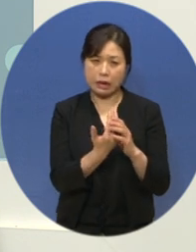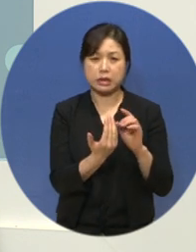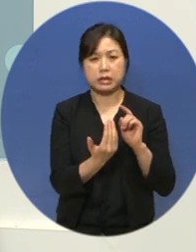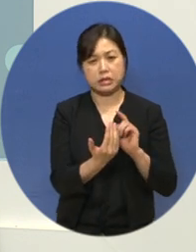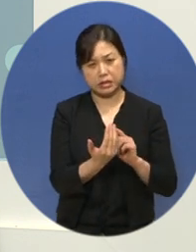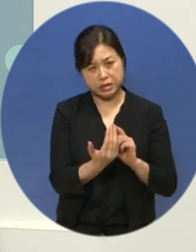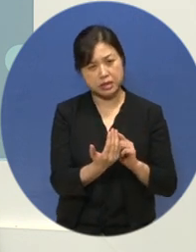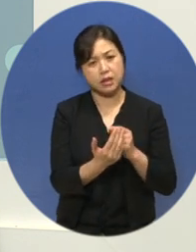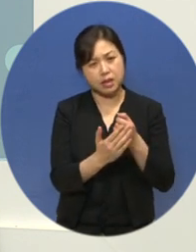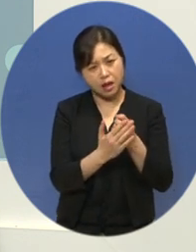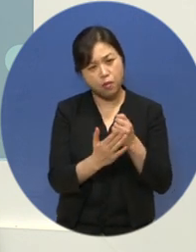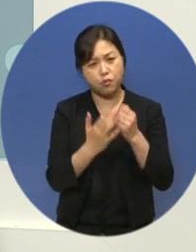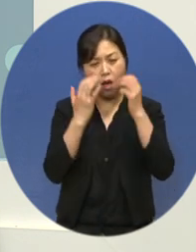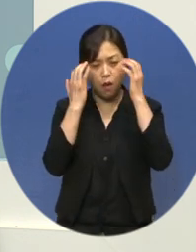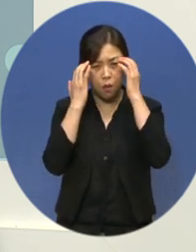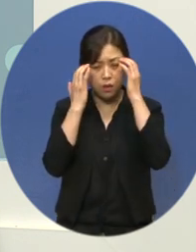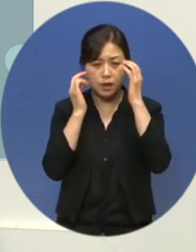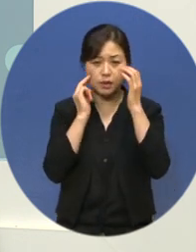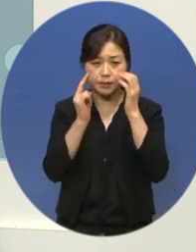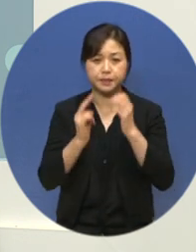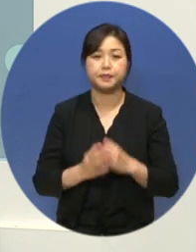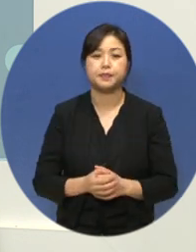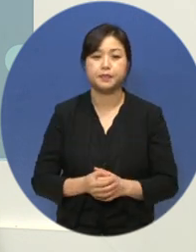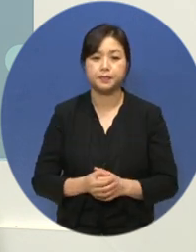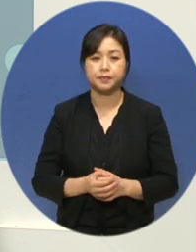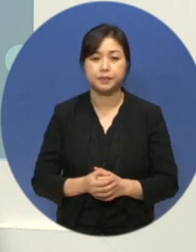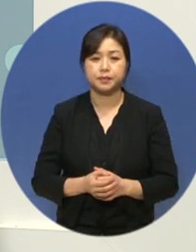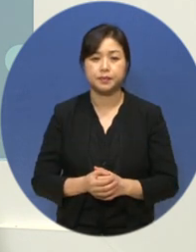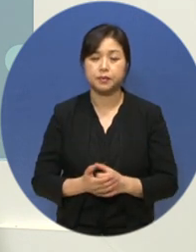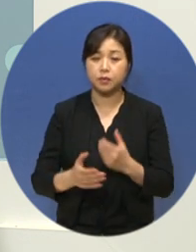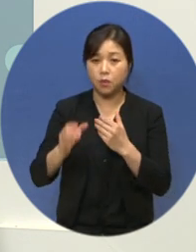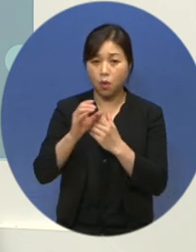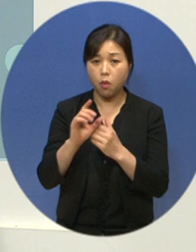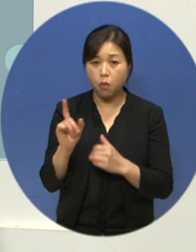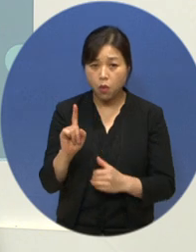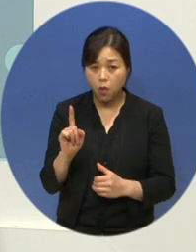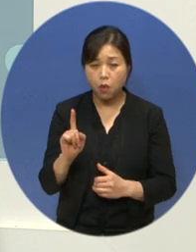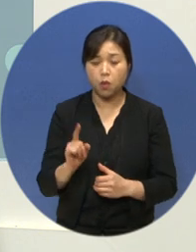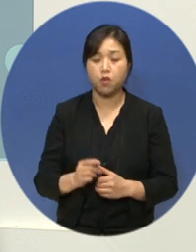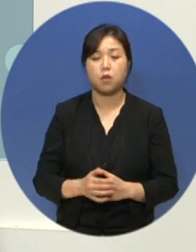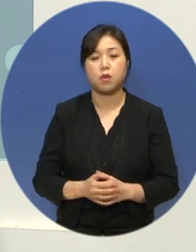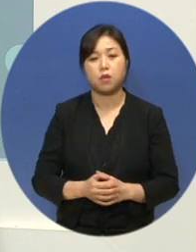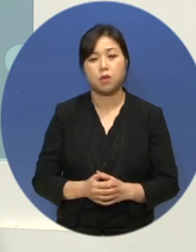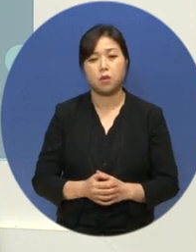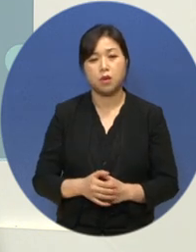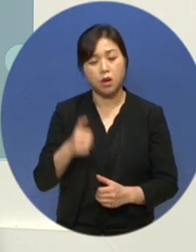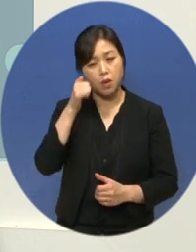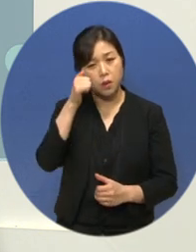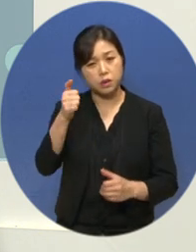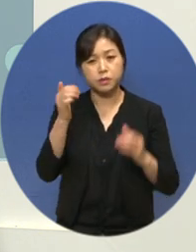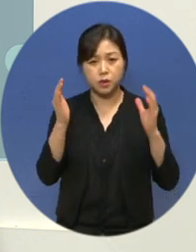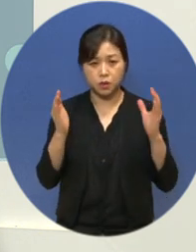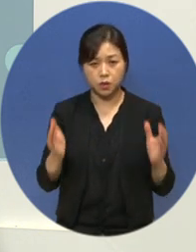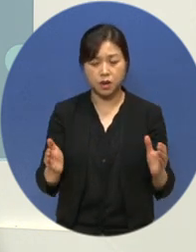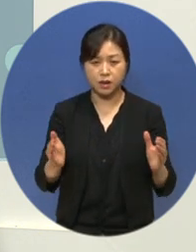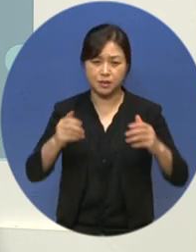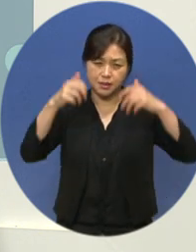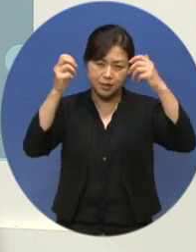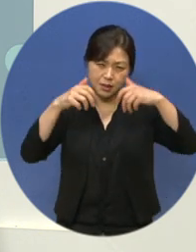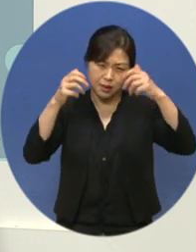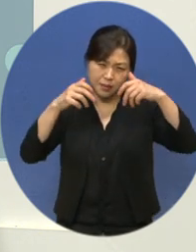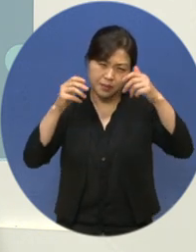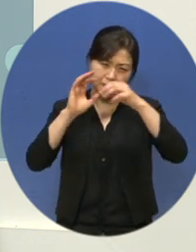엄청난 고생을 하고 있습니다 아 그런데 내가 또 겹치는 것인지 51 동안이나 긴